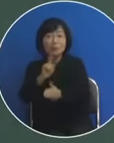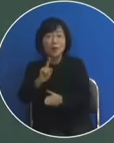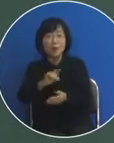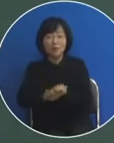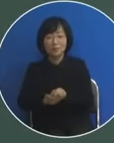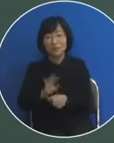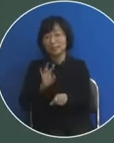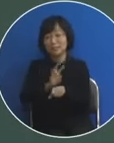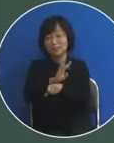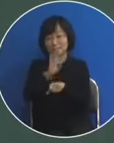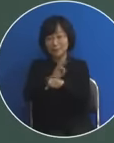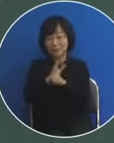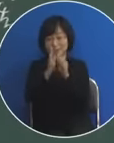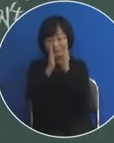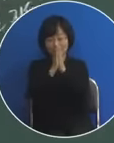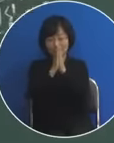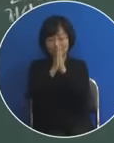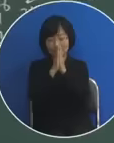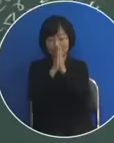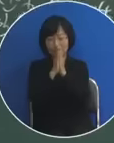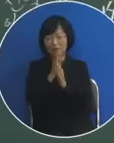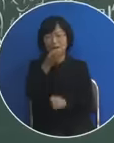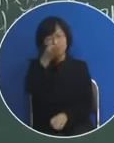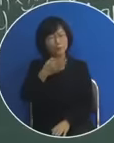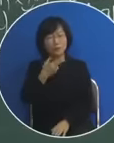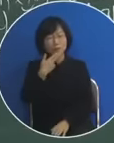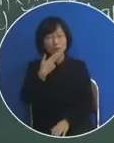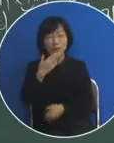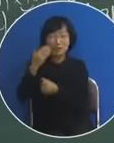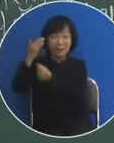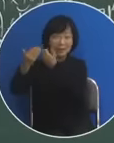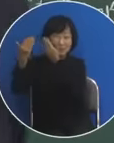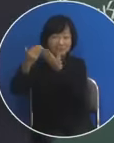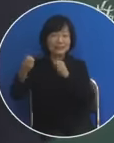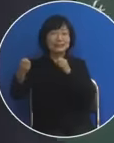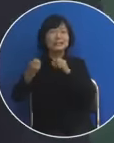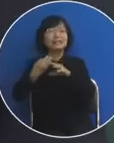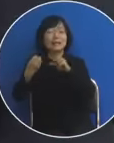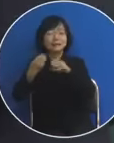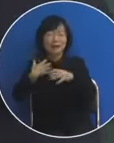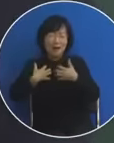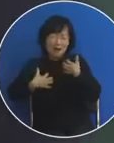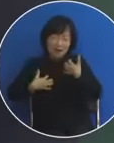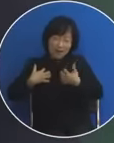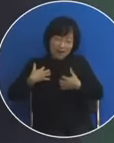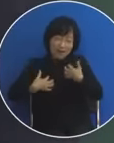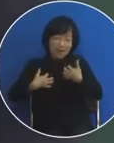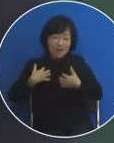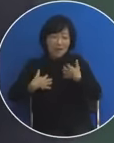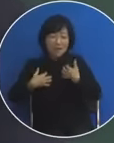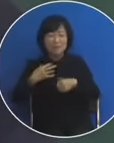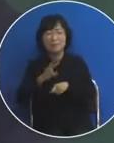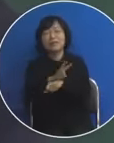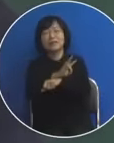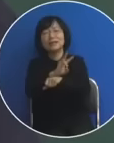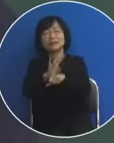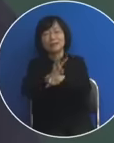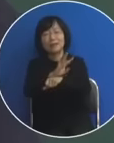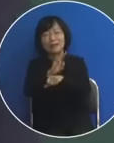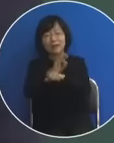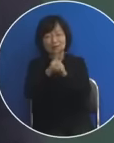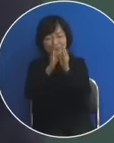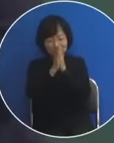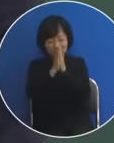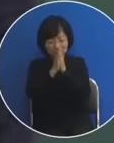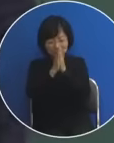아니고 하나님의 응답을 누리는 겁니다. And this is not difficult at all. You're enjoying God's answers. 그러면 하나님의 역사 일어나게 되죠. Then God's works will take place